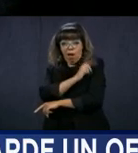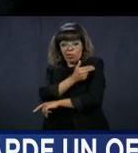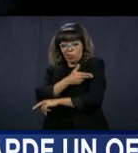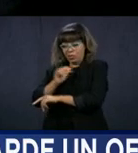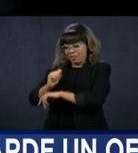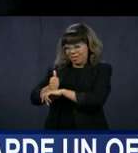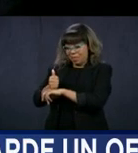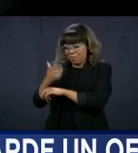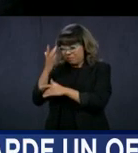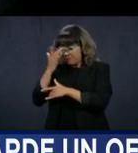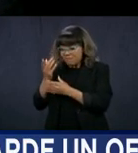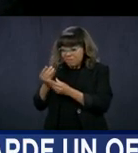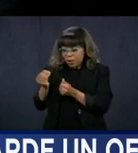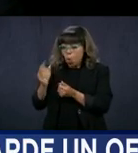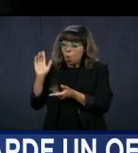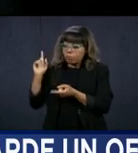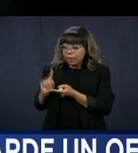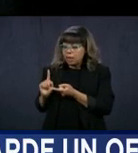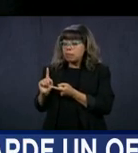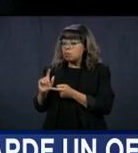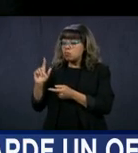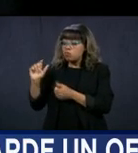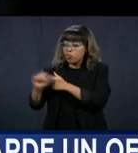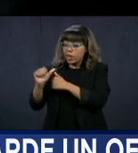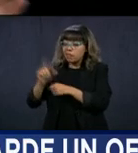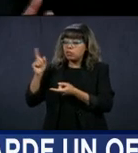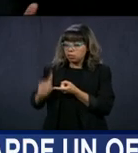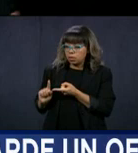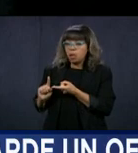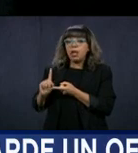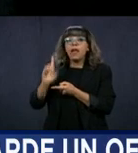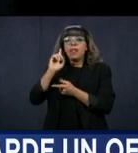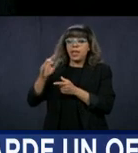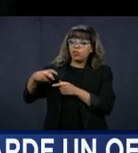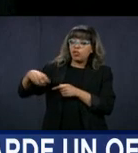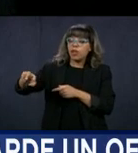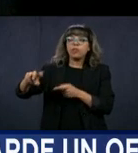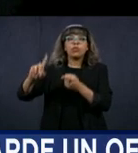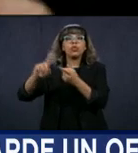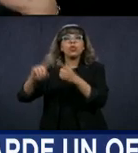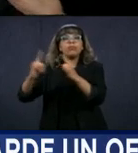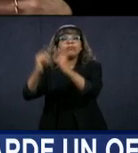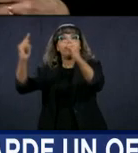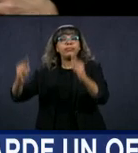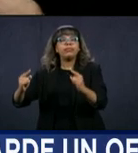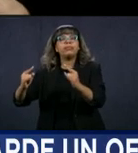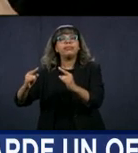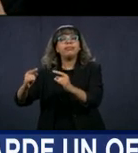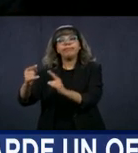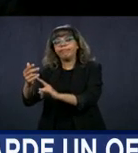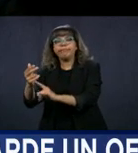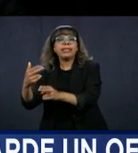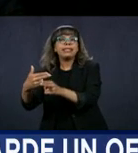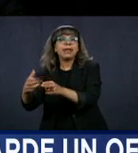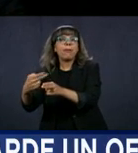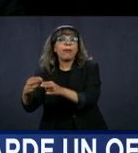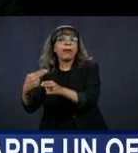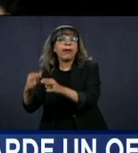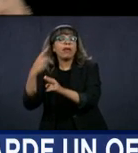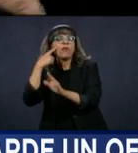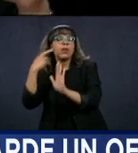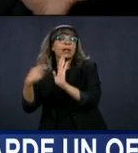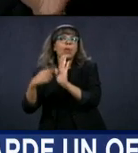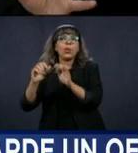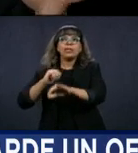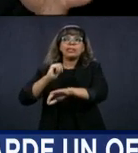se rendre avant d'aller à la maison ou avant de retourner dans un milieu de vie. Et nous les appelons des zones tampons. Ce sont des